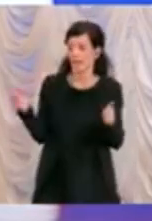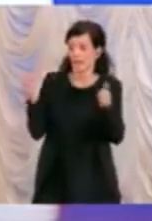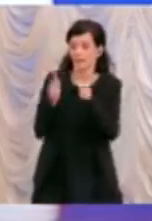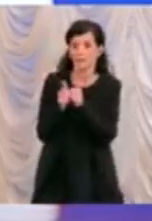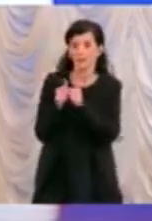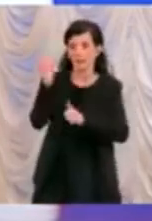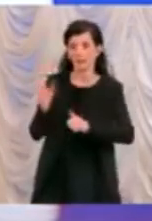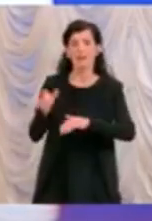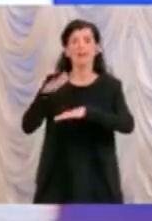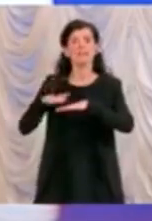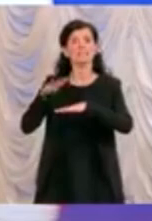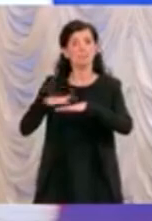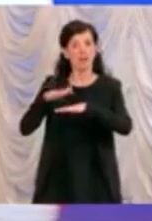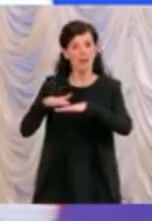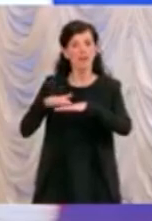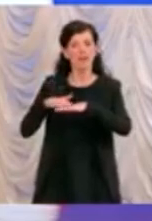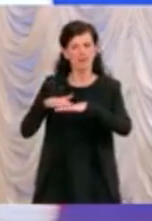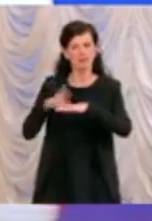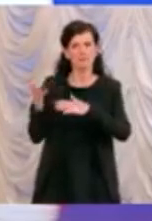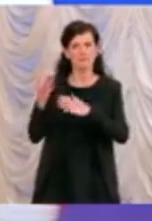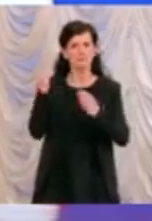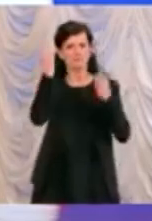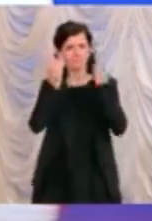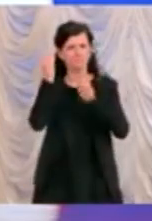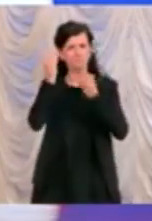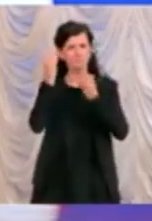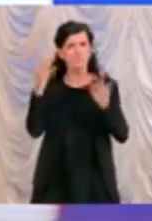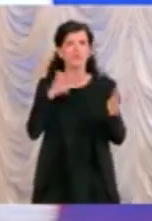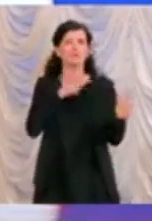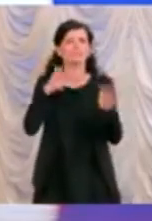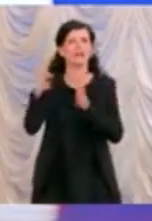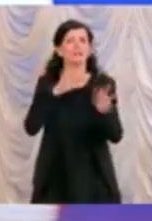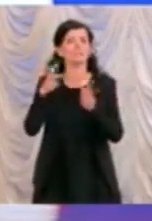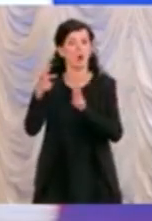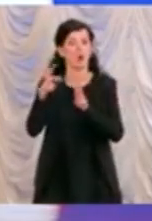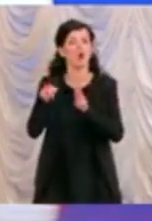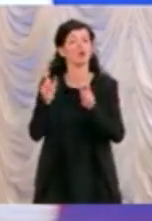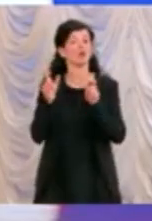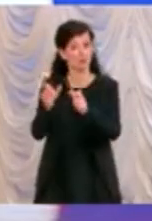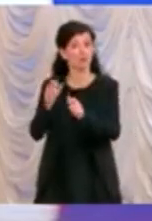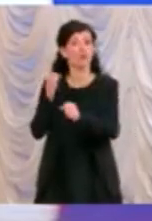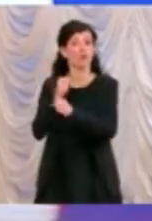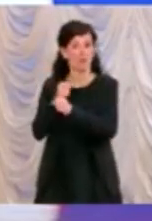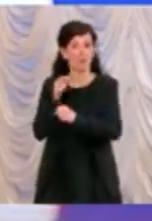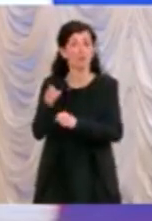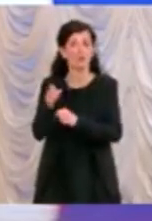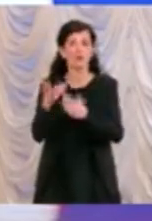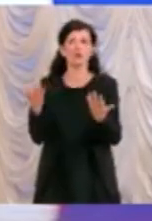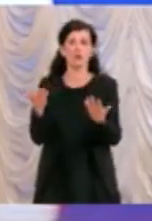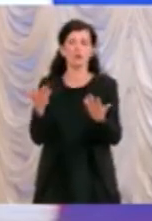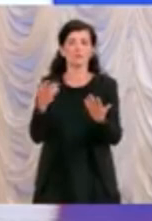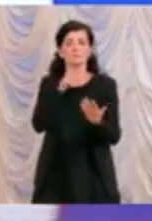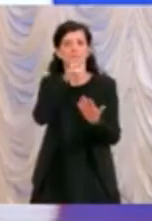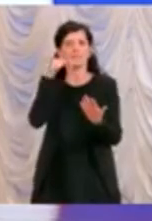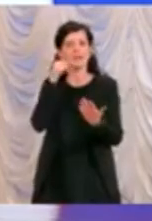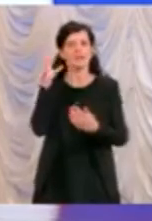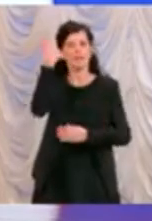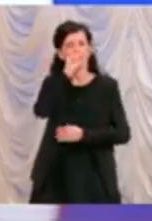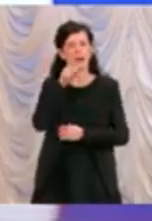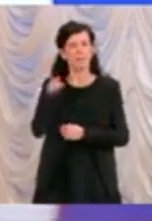alcuni le logiche dei trasporti della logistica dobbiamo capire ad esempio come in